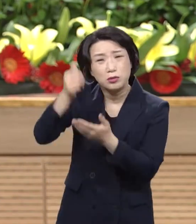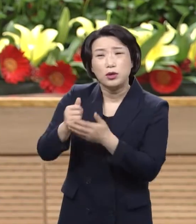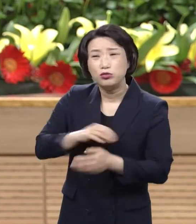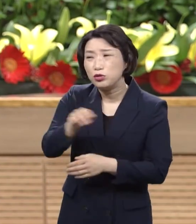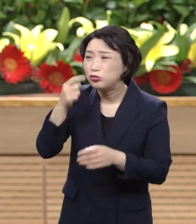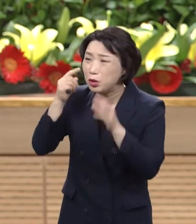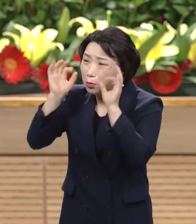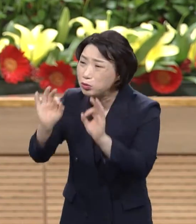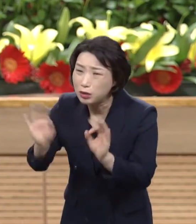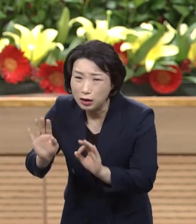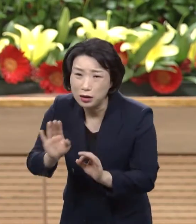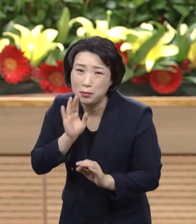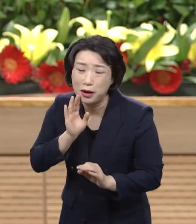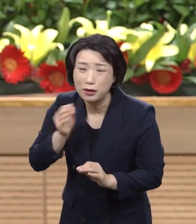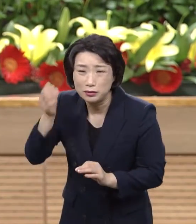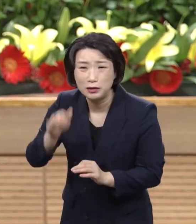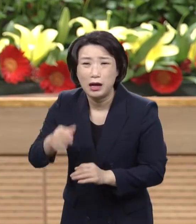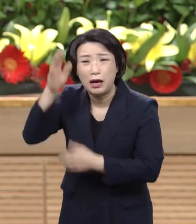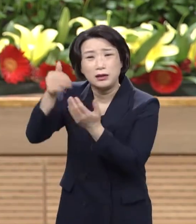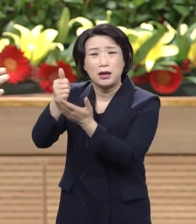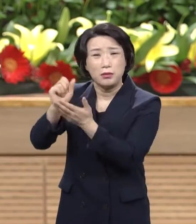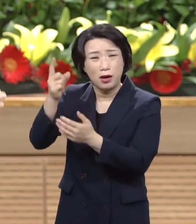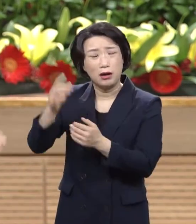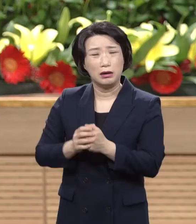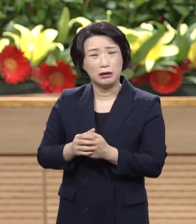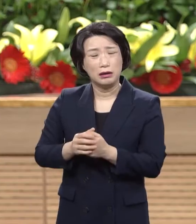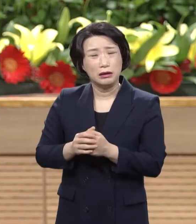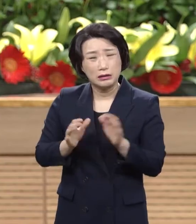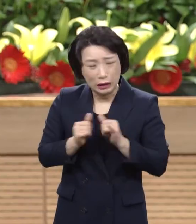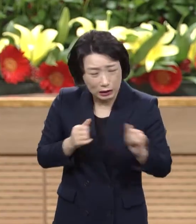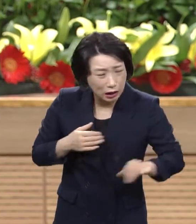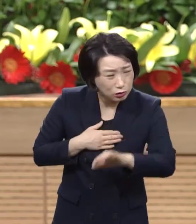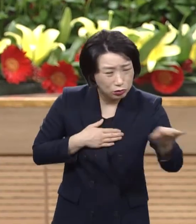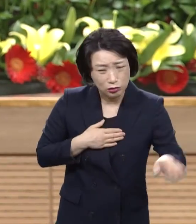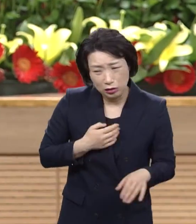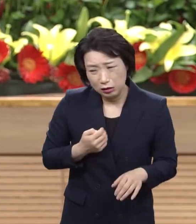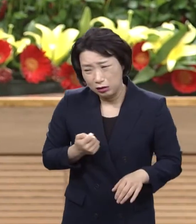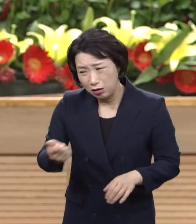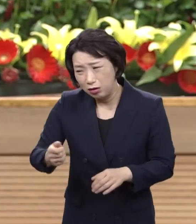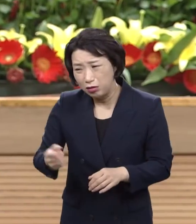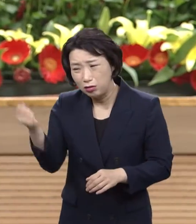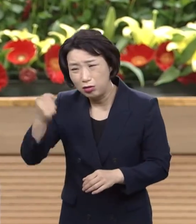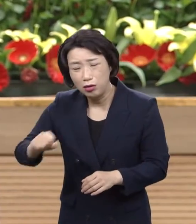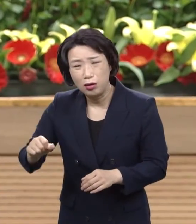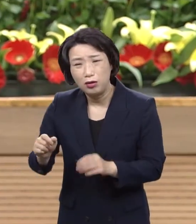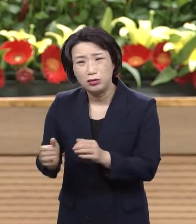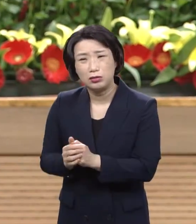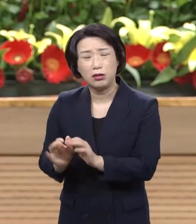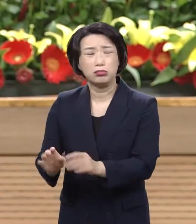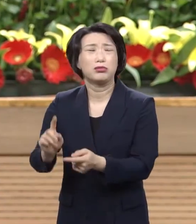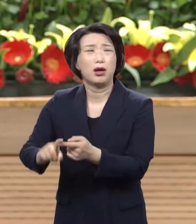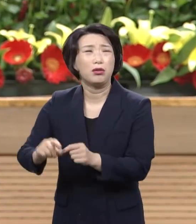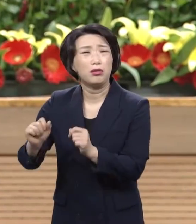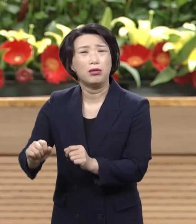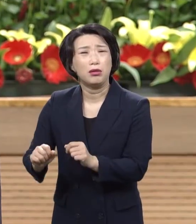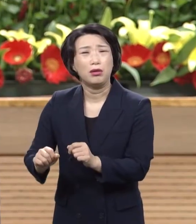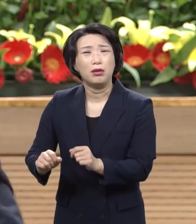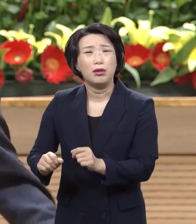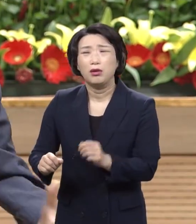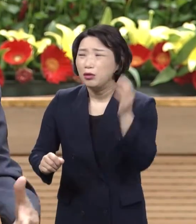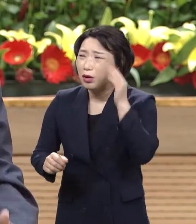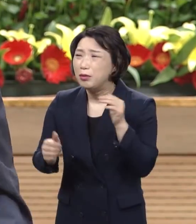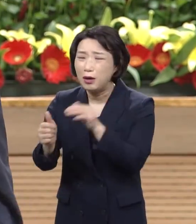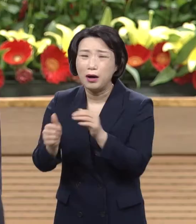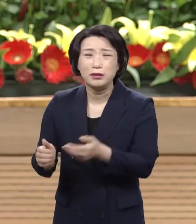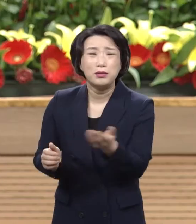분이 정말로 하나님으로부터 우리 같은 것들에게 아니 거역당해? 우리 같은 것들에게 해방당해?